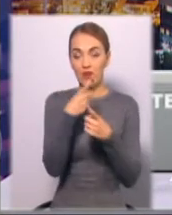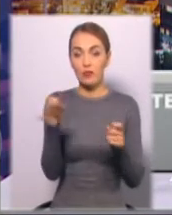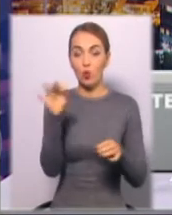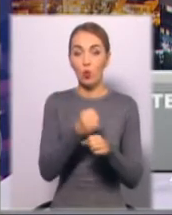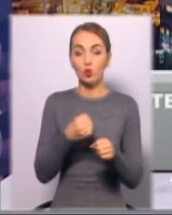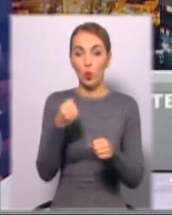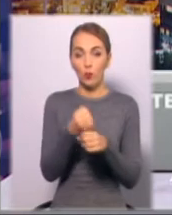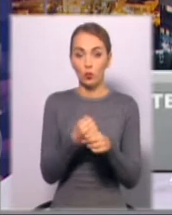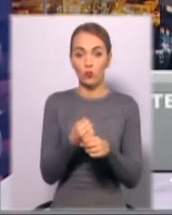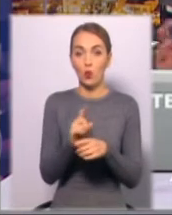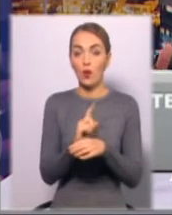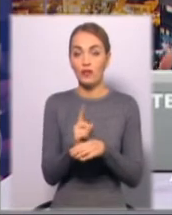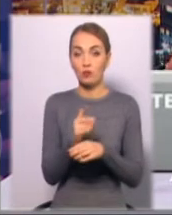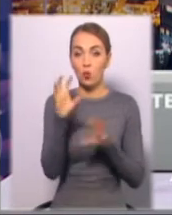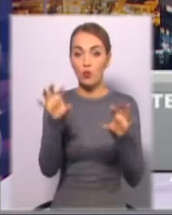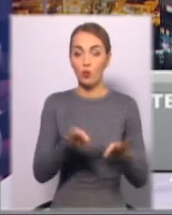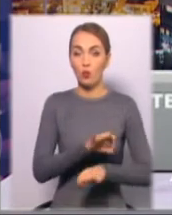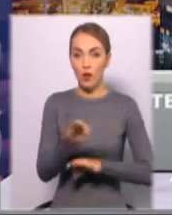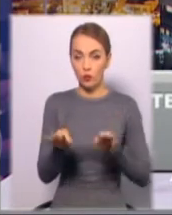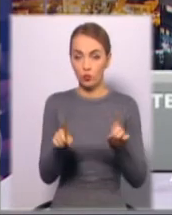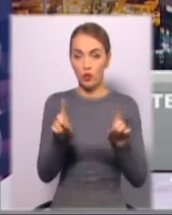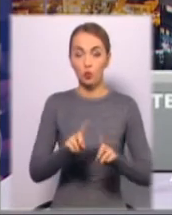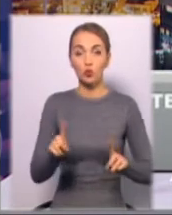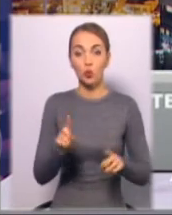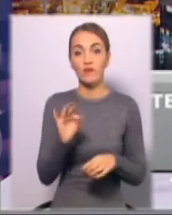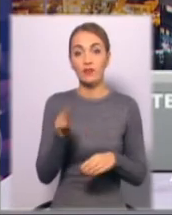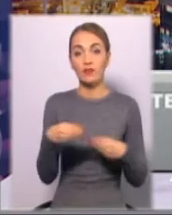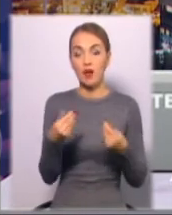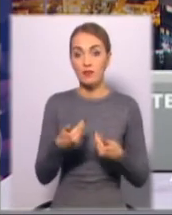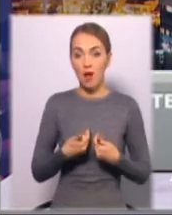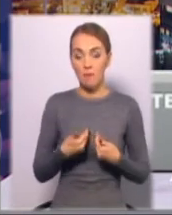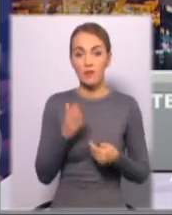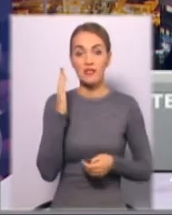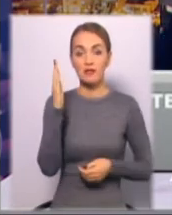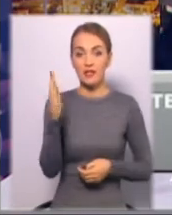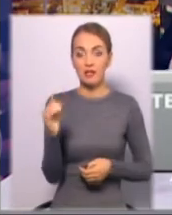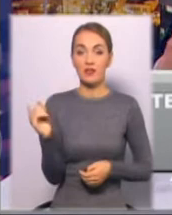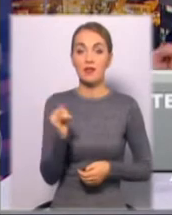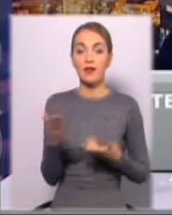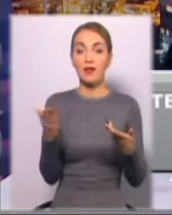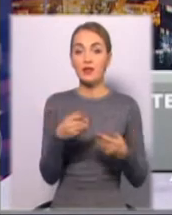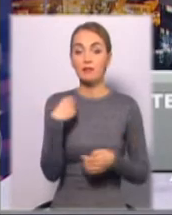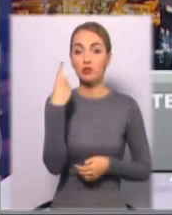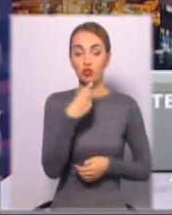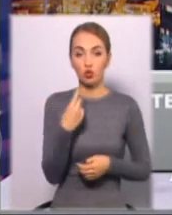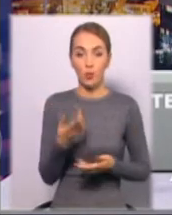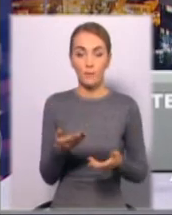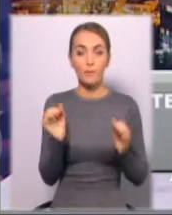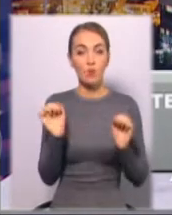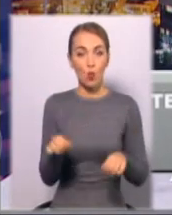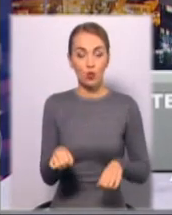дерегулятивного законопроекту. Також, що він дасть нам в перспективі і яким чином, власне,